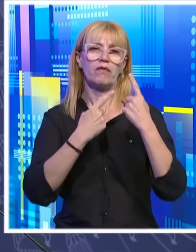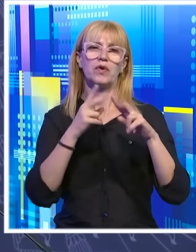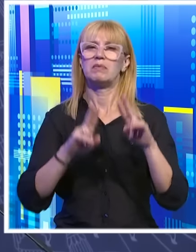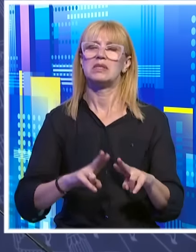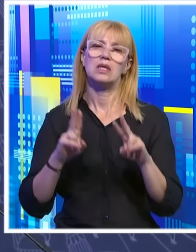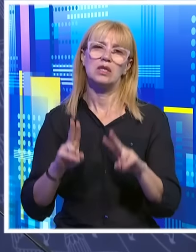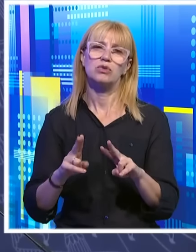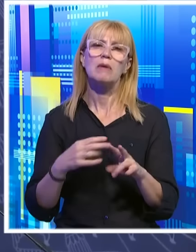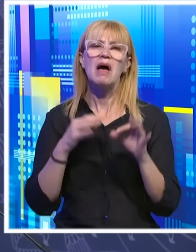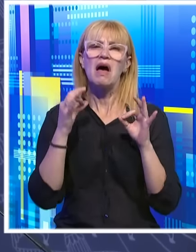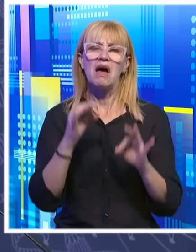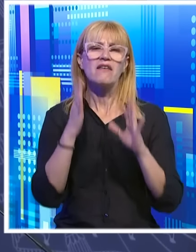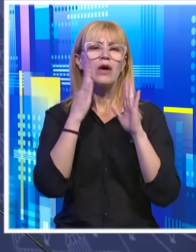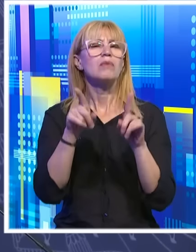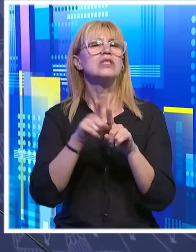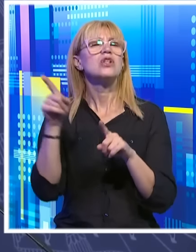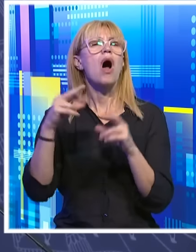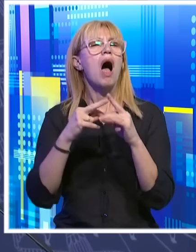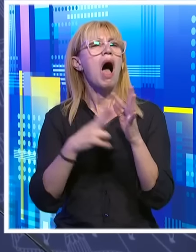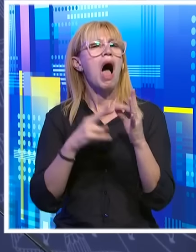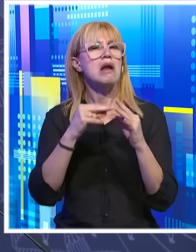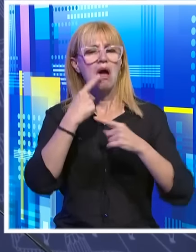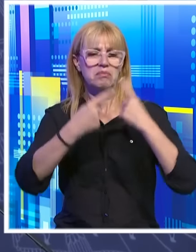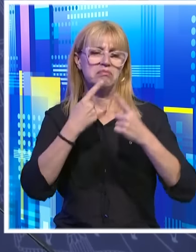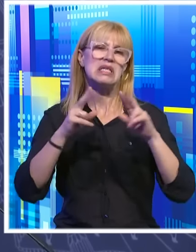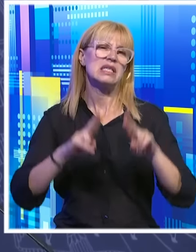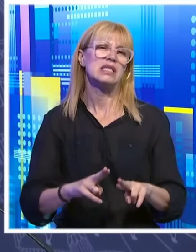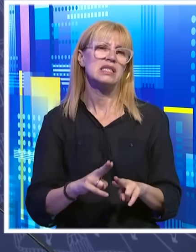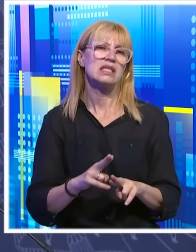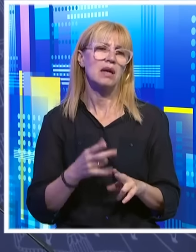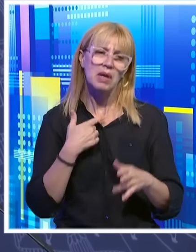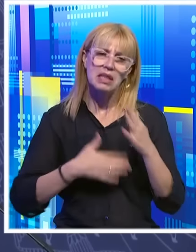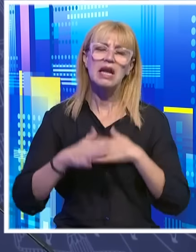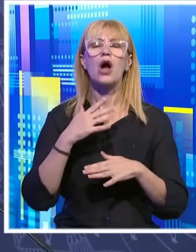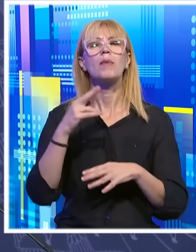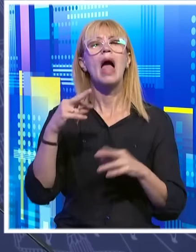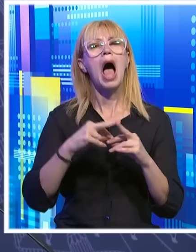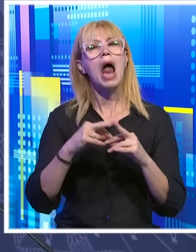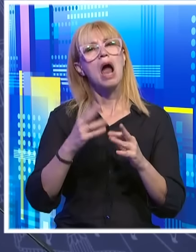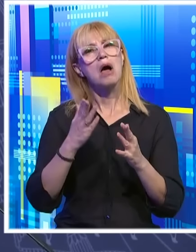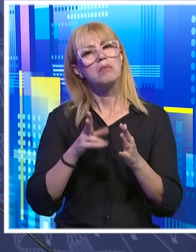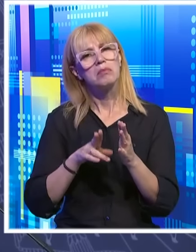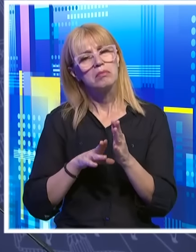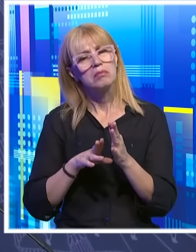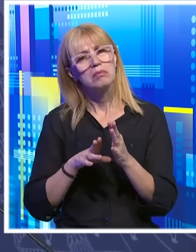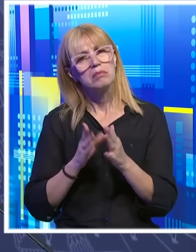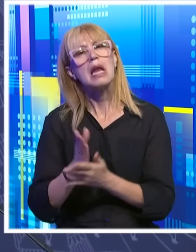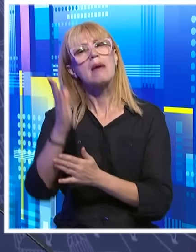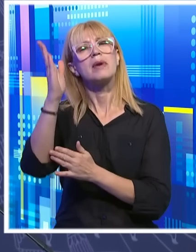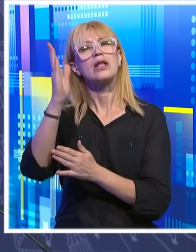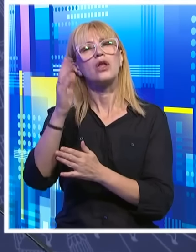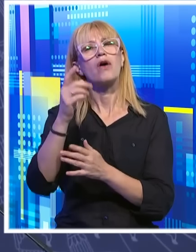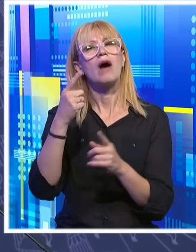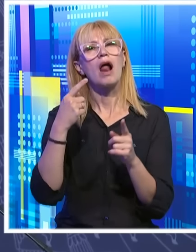sam da i Ana govorila ono što misli. Drago mi je da je po tom pitanju napredovala i da je dostigla Đilasove stavove koji